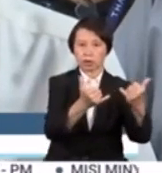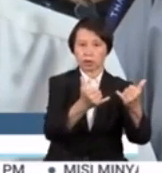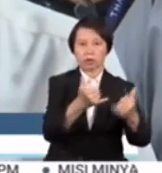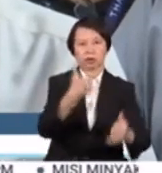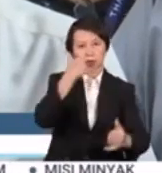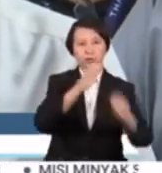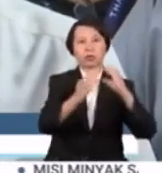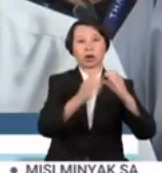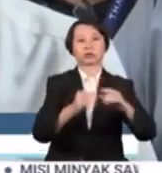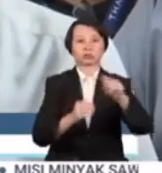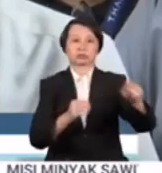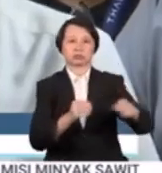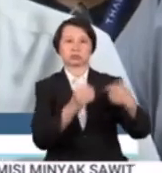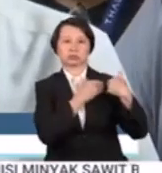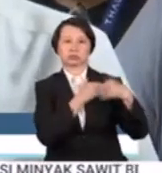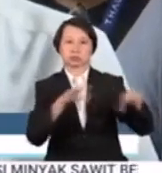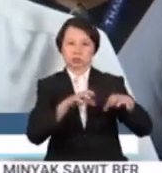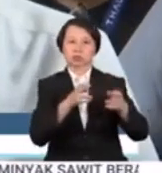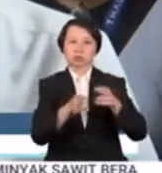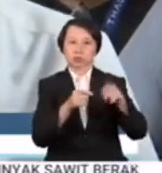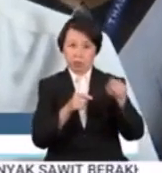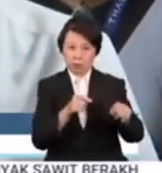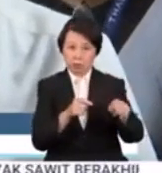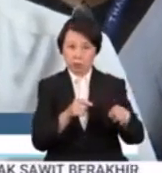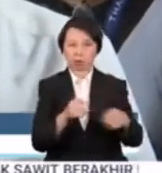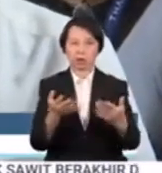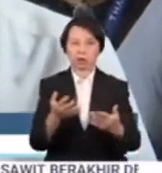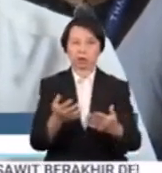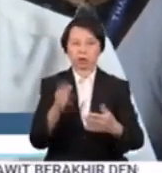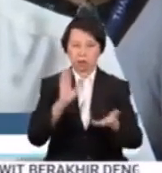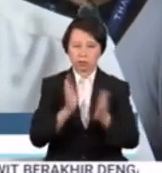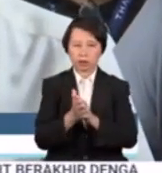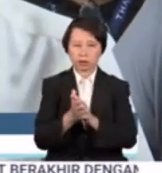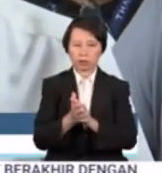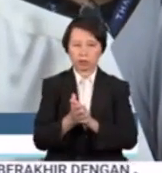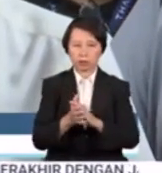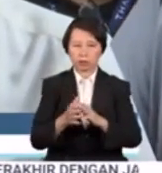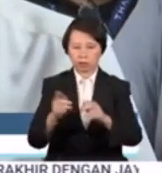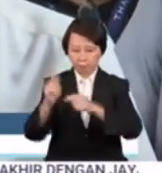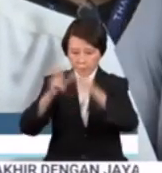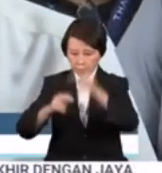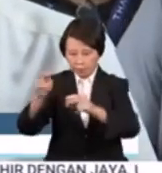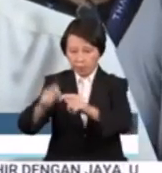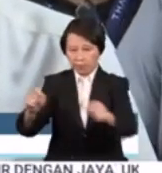telekomunikasi melalui SKMM. Maka pemilihan tapak yang bersesuaian